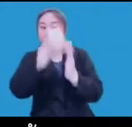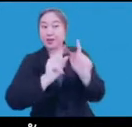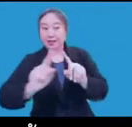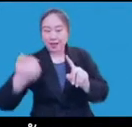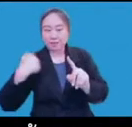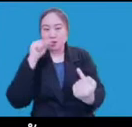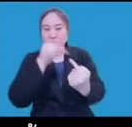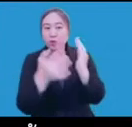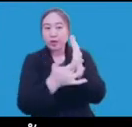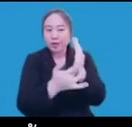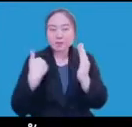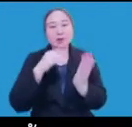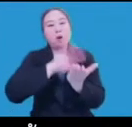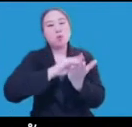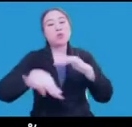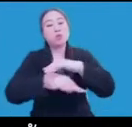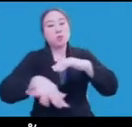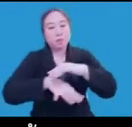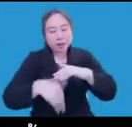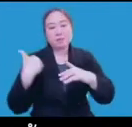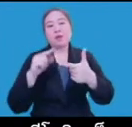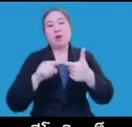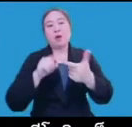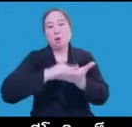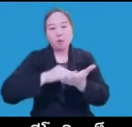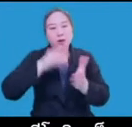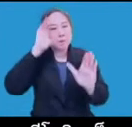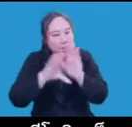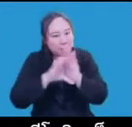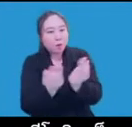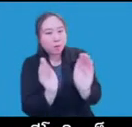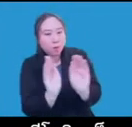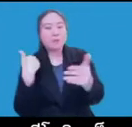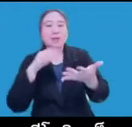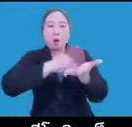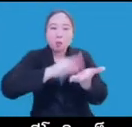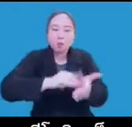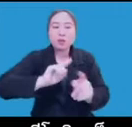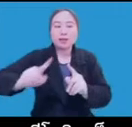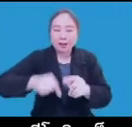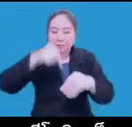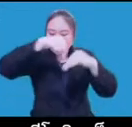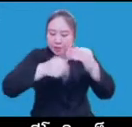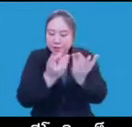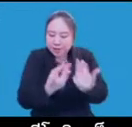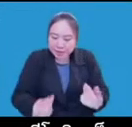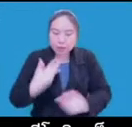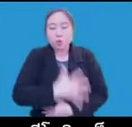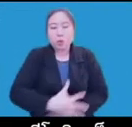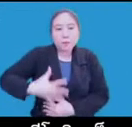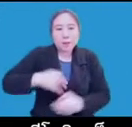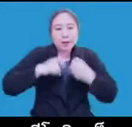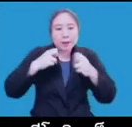ขึ้นนะครับในเชิงเทคนิคก็จะมีข้อมูลพวก unstructured data มีข้อมูลรูปภาพครัวเรือนนะครับมีข้อมูลที่เป็น text เชิงรายละเอียดนะครับว่าสุขภ